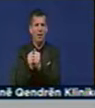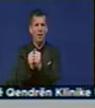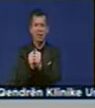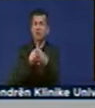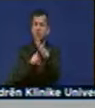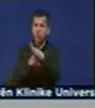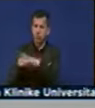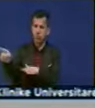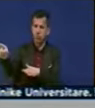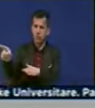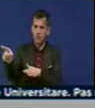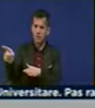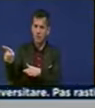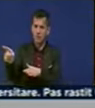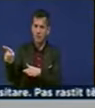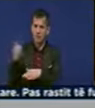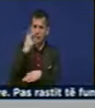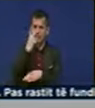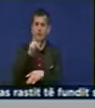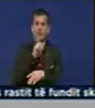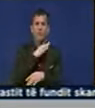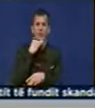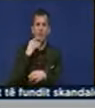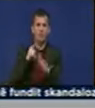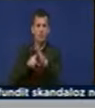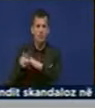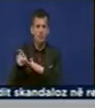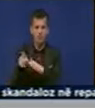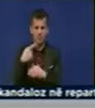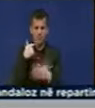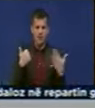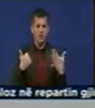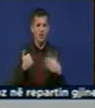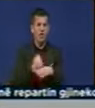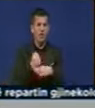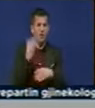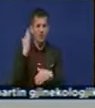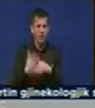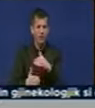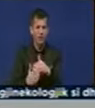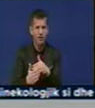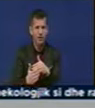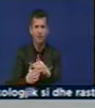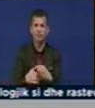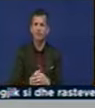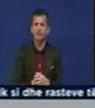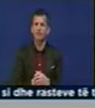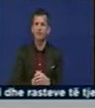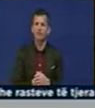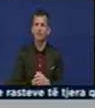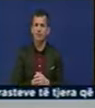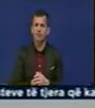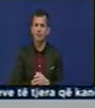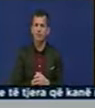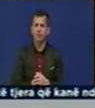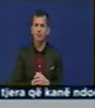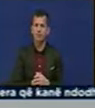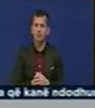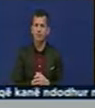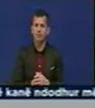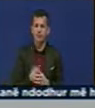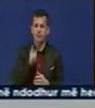rrugëve ilegale duke migruar, sidomos në këta 6 muaj të fundit, duke u bërë prej